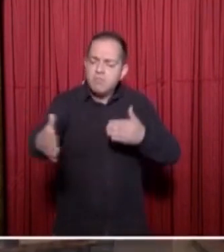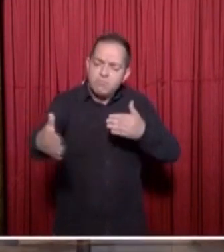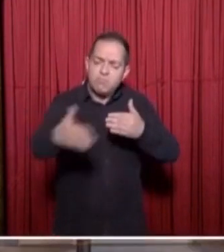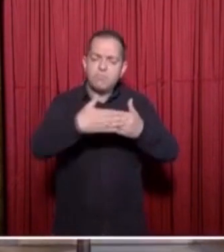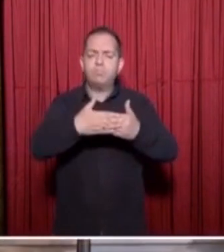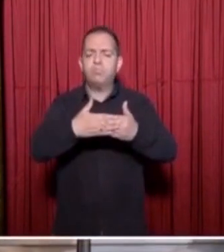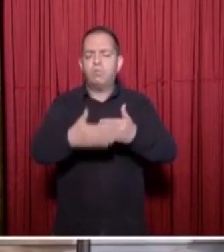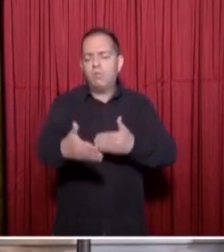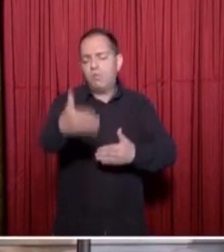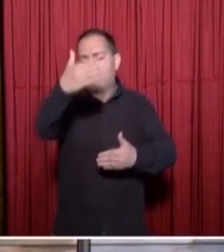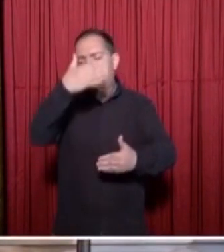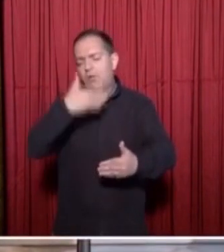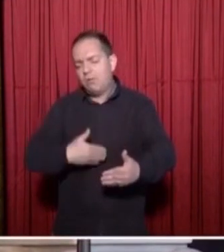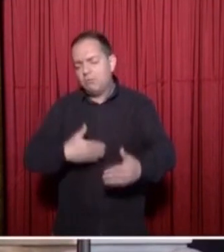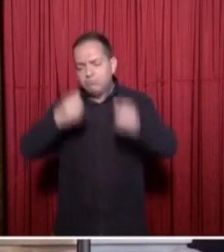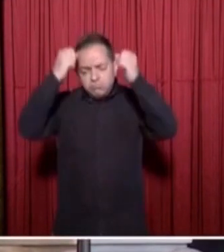βασιλείας